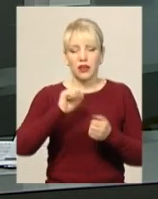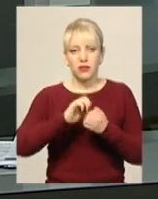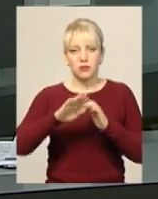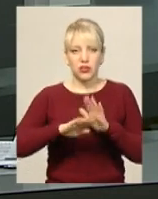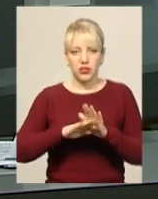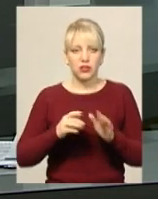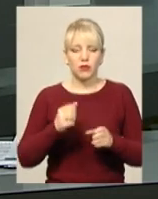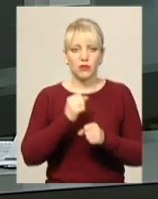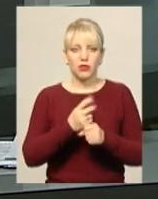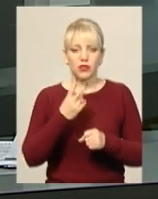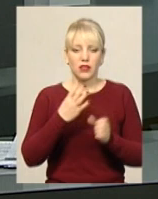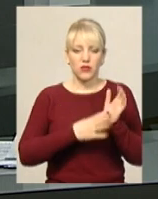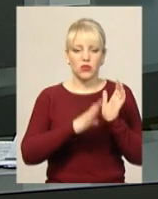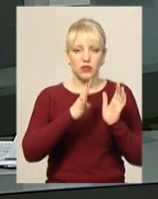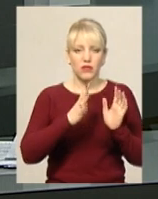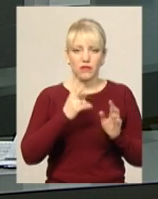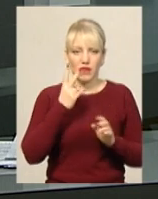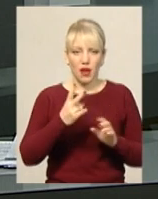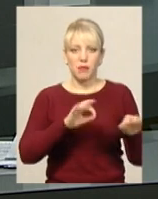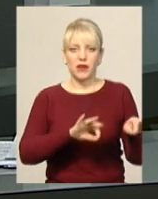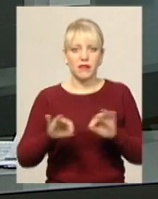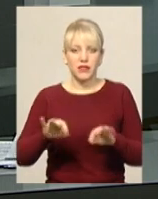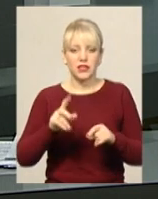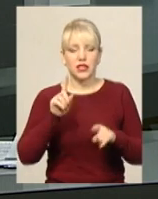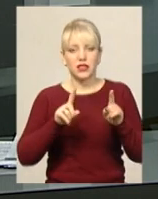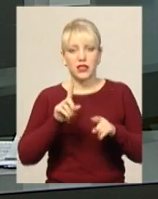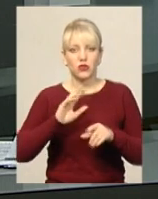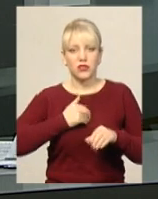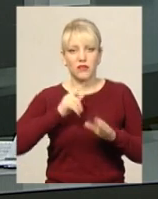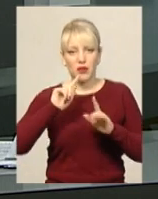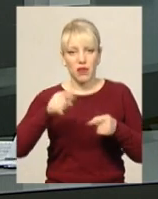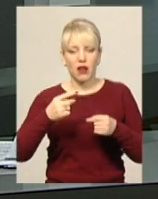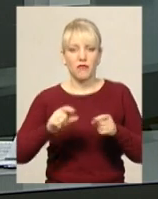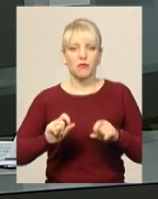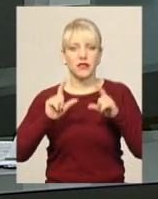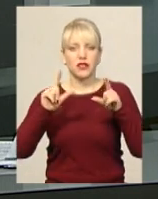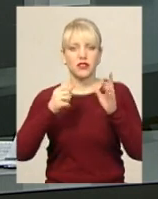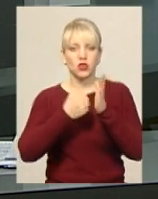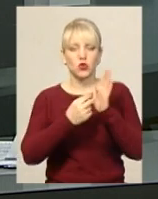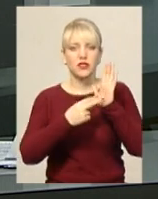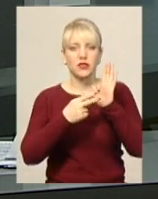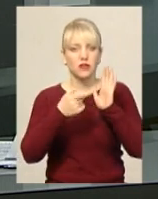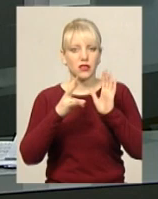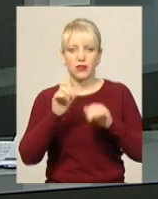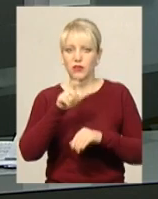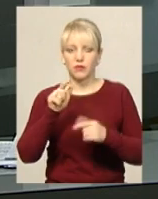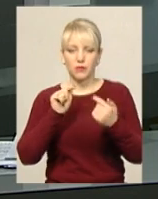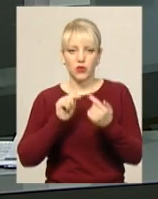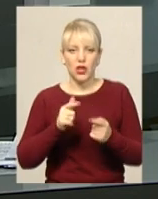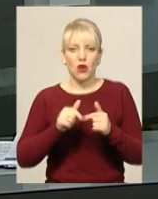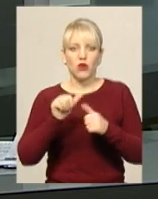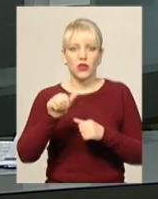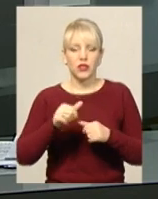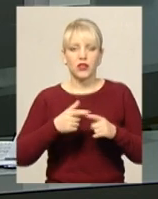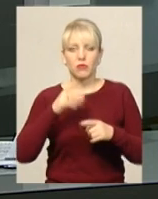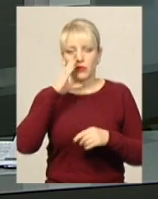працюють 92 перевізники. Деякі вимагали підняти вартість проїзду до 7 гривень, але містяни виступили проти. Окрім маршрутних таксів, у Кам'янці